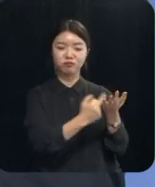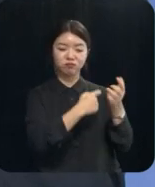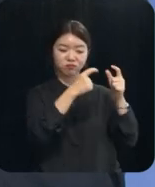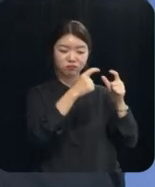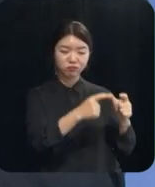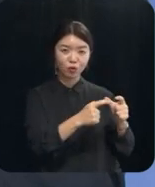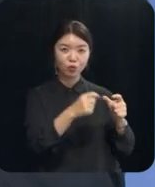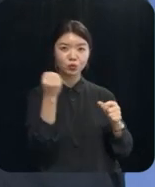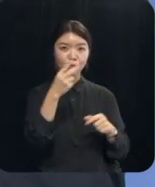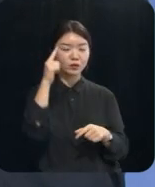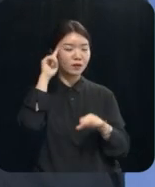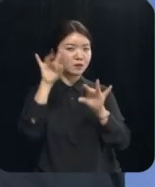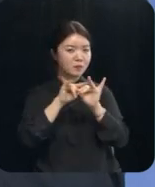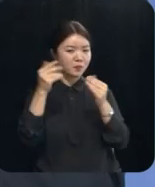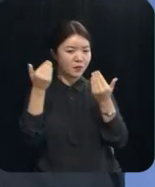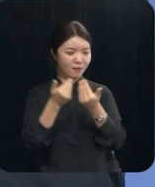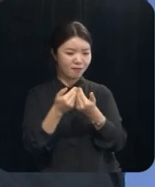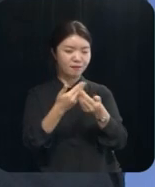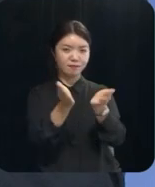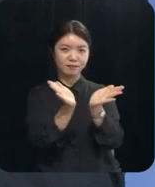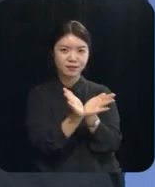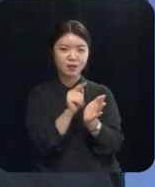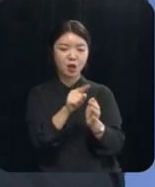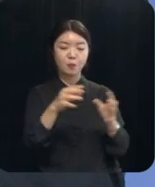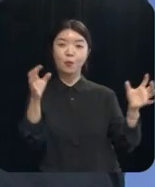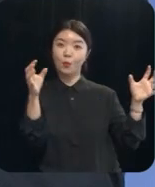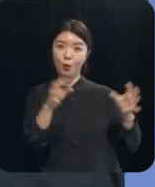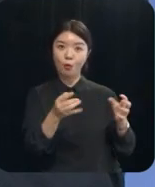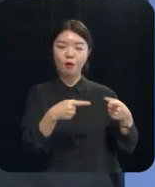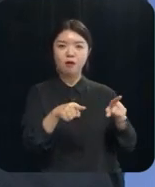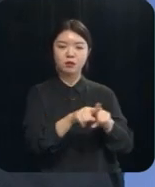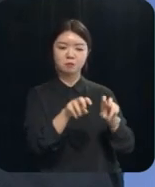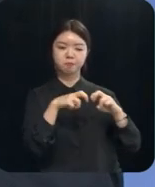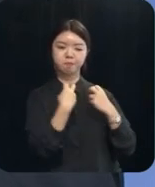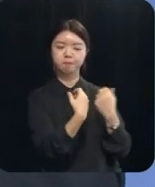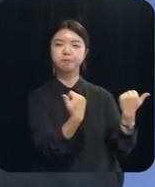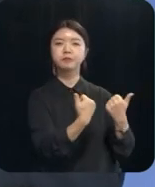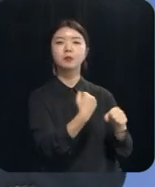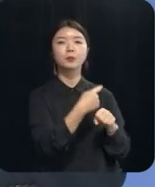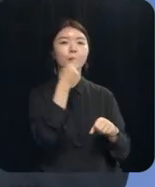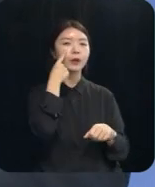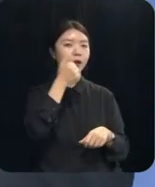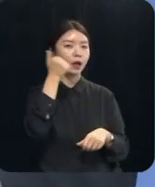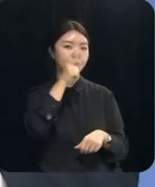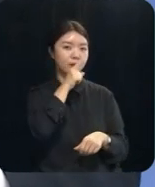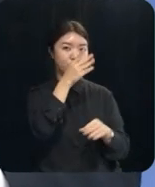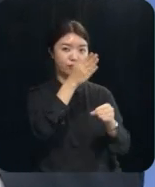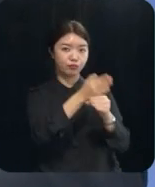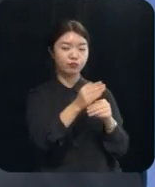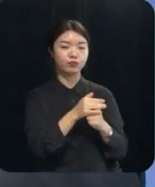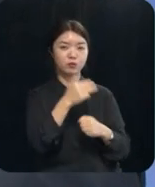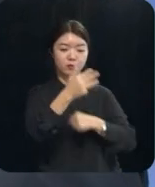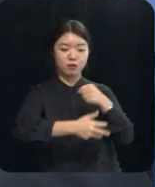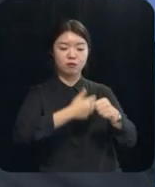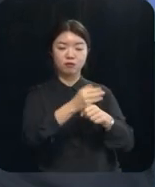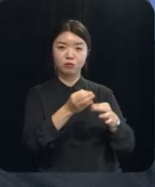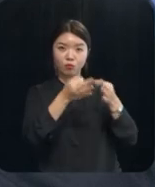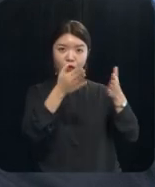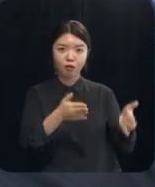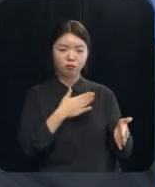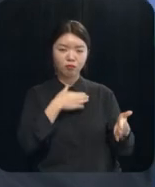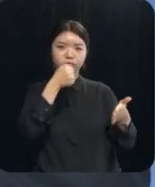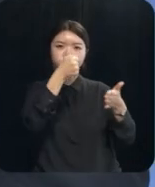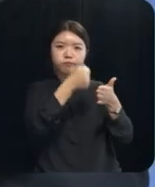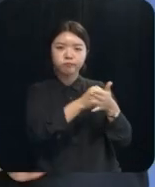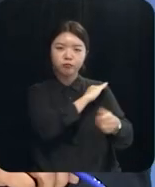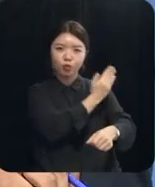그리고 찬성과 반대단체 이렇게 모여서 역시 원탁회의를 주장하고 있습니다. 지난 8년 동안에